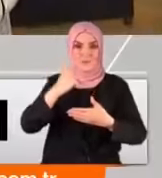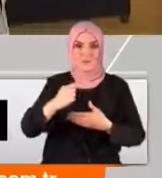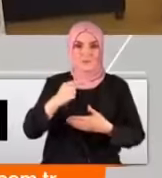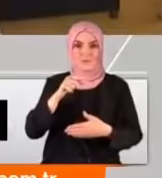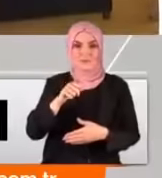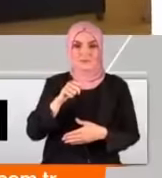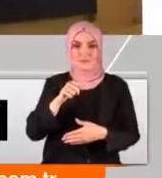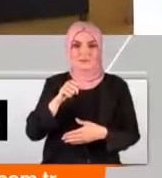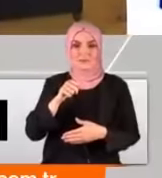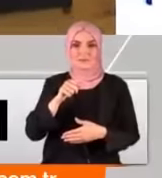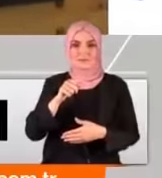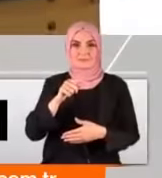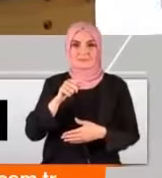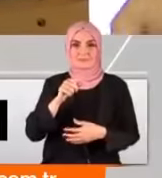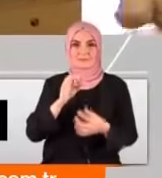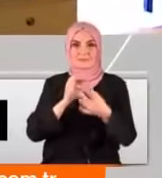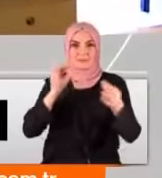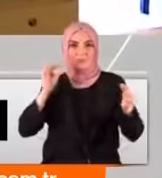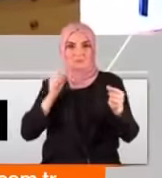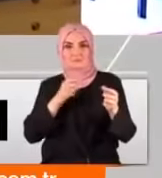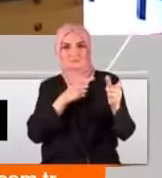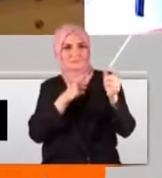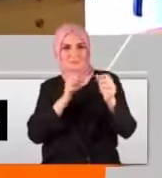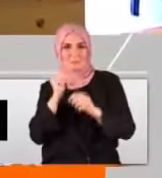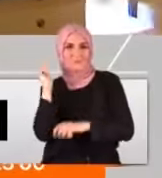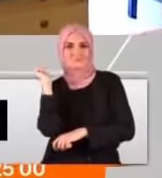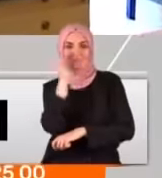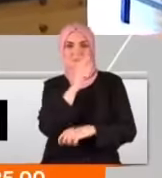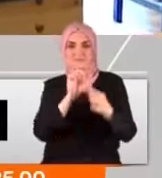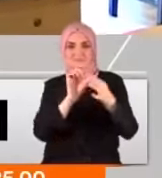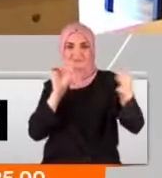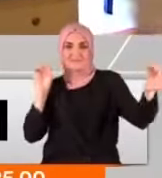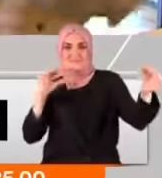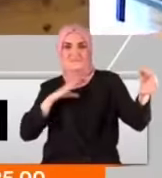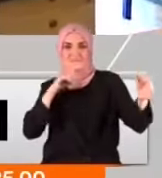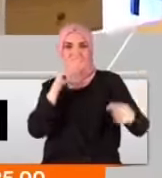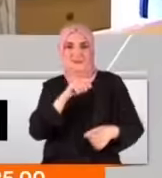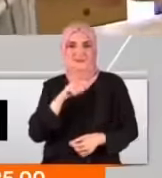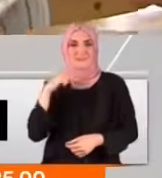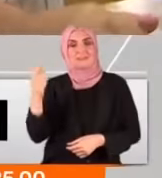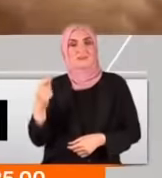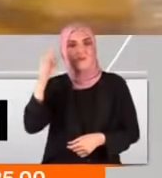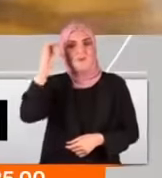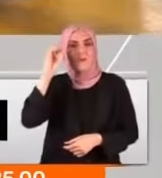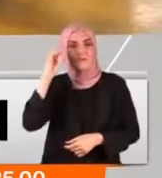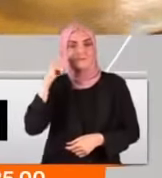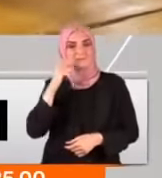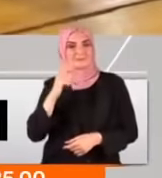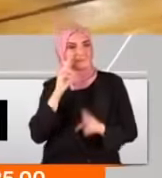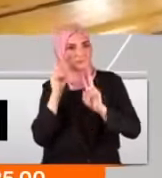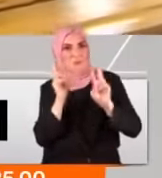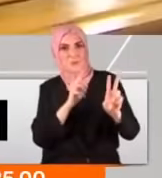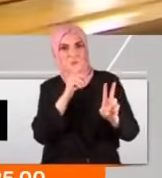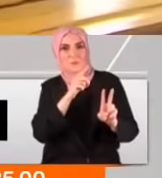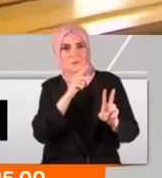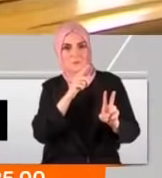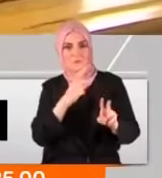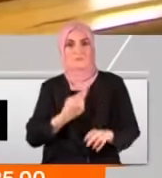Münir abi camdan bakıyor. İşte Semra Hoca oradan geçiyor falan. O bizim o ağaçlar, bizim